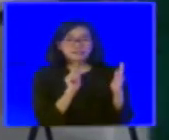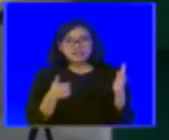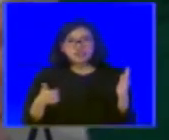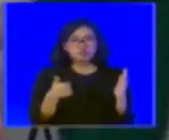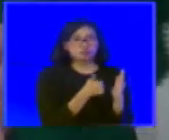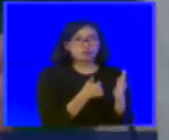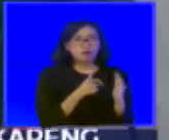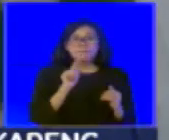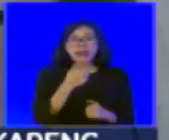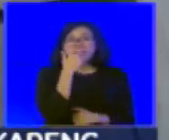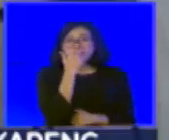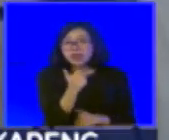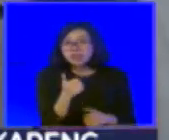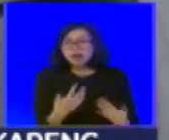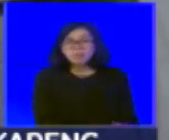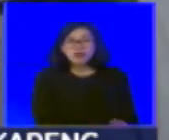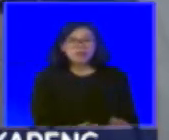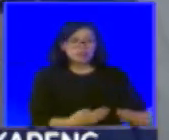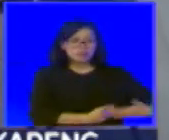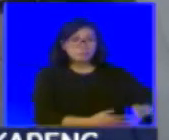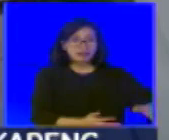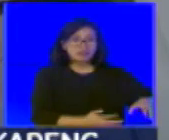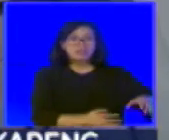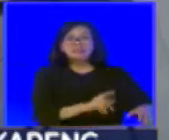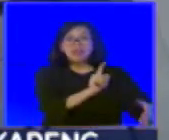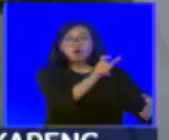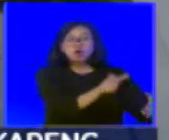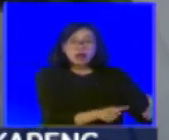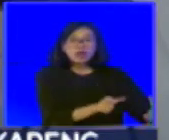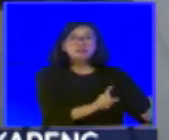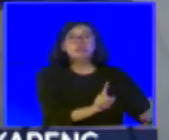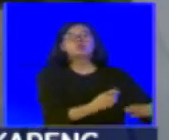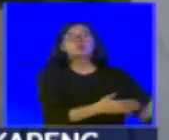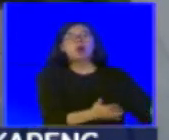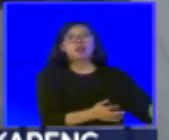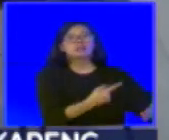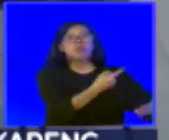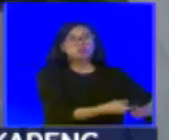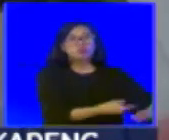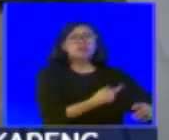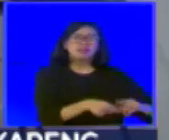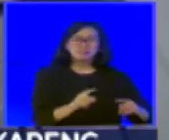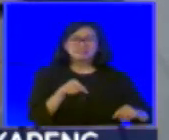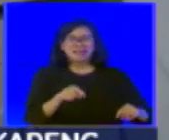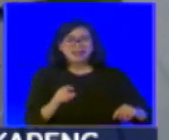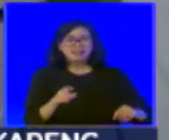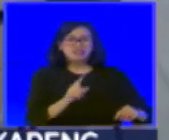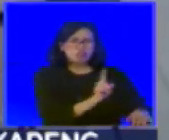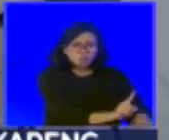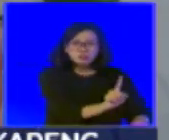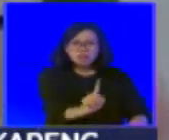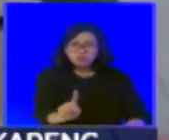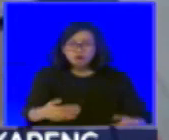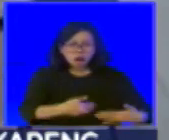adalah satu pasien, satu kamar. Tapi itu pada kondisi saat ini nggak mungkin kita bisa lakukan.